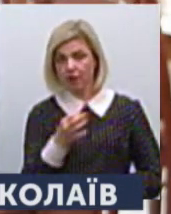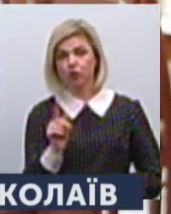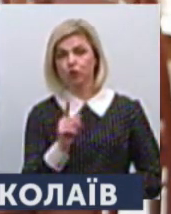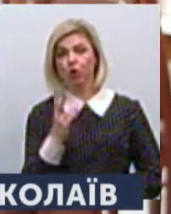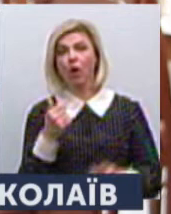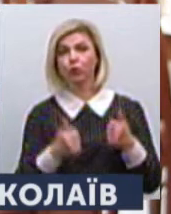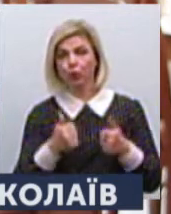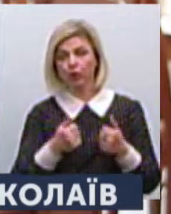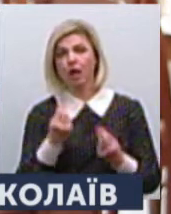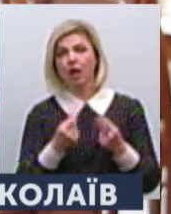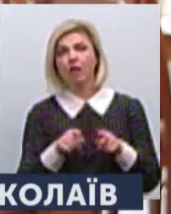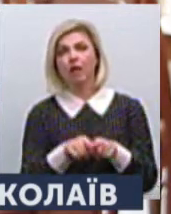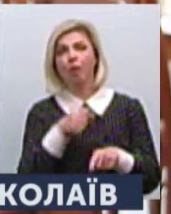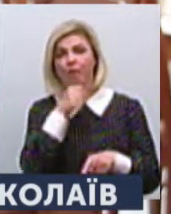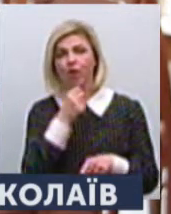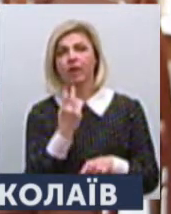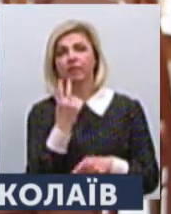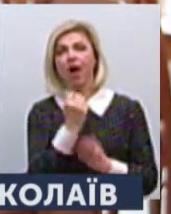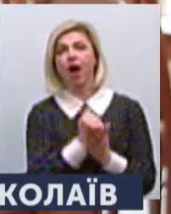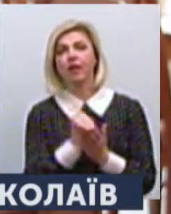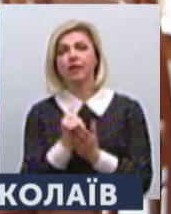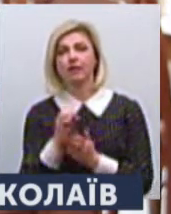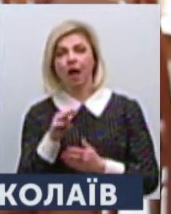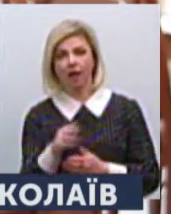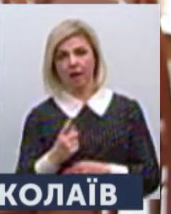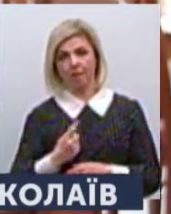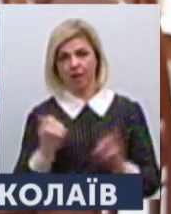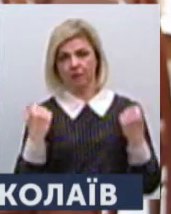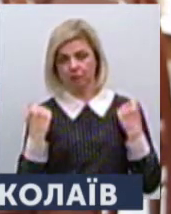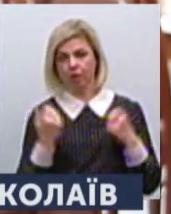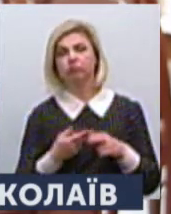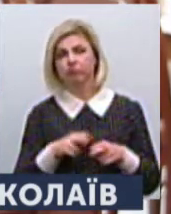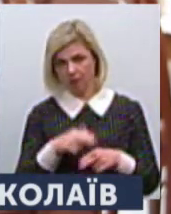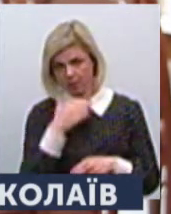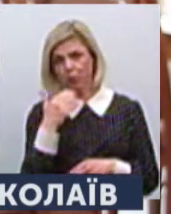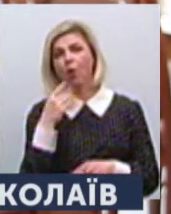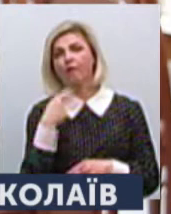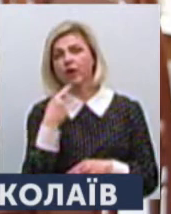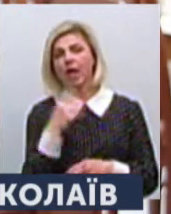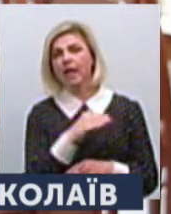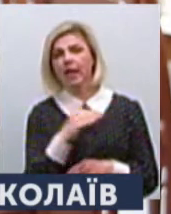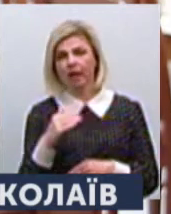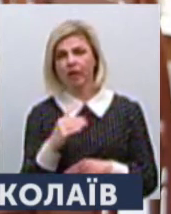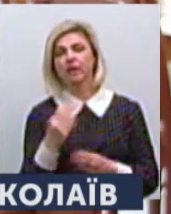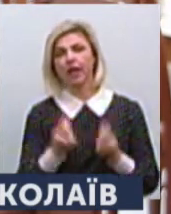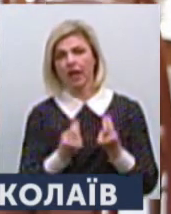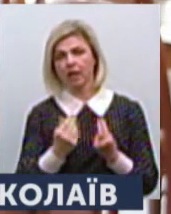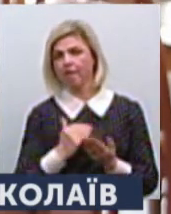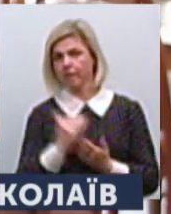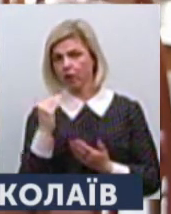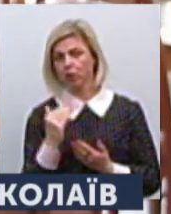турнірі грають у такому віці два кандидати у майстри спорту вже. Це багато про що говорить. Тобто рівень гри виріс. Дуже